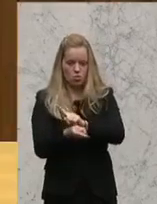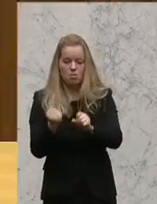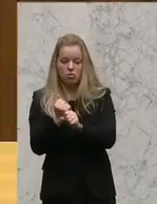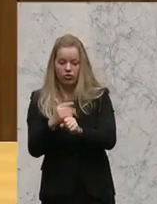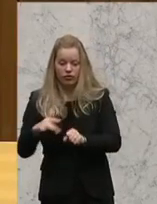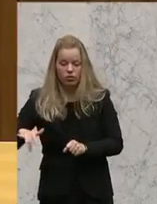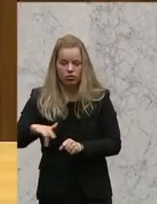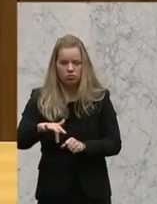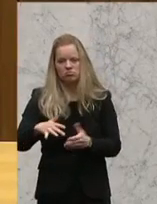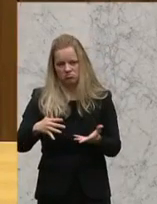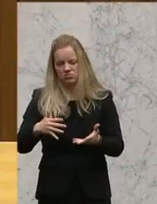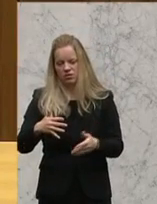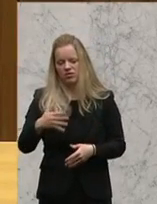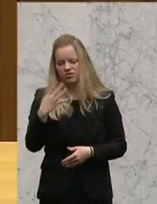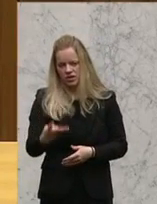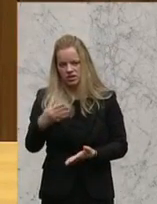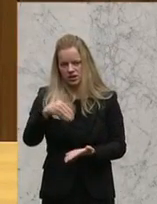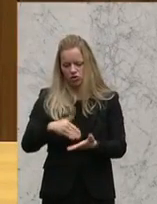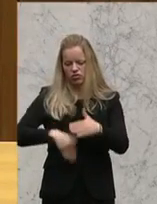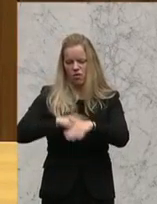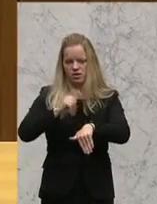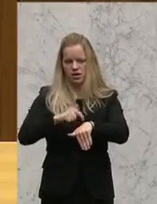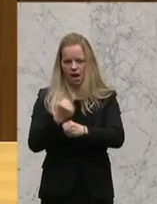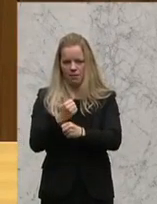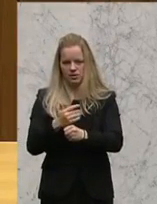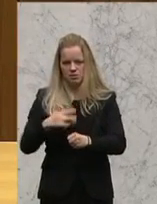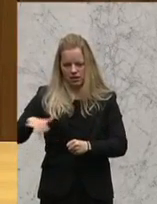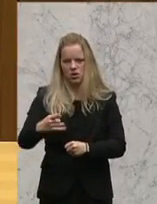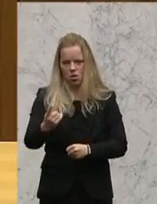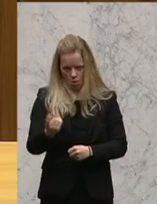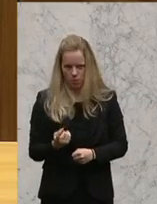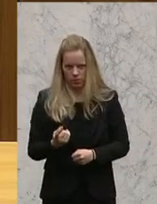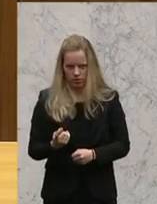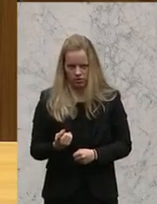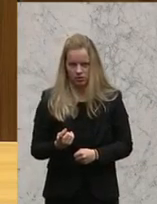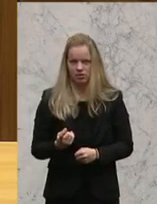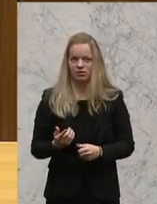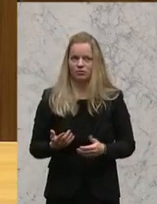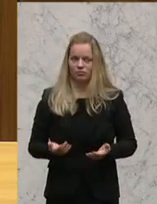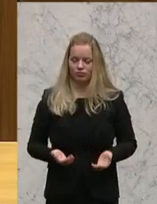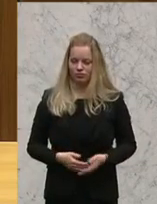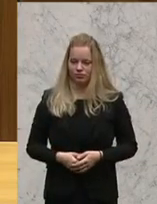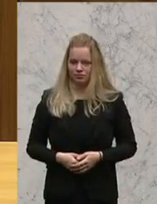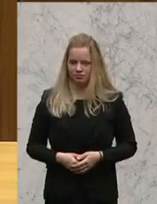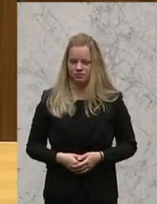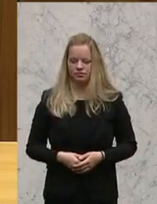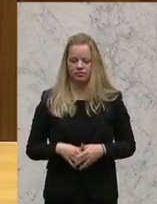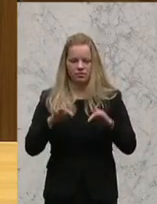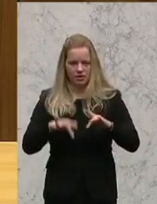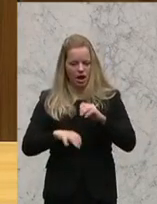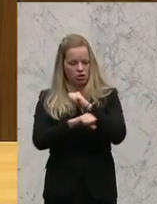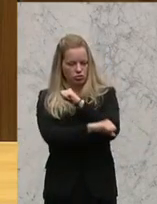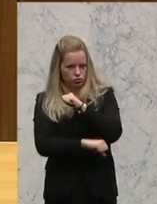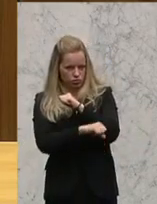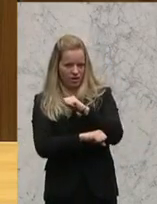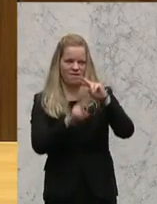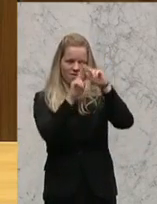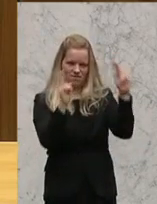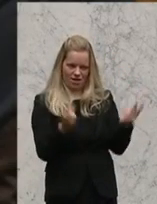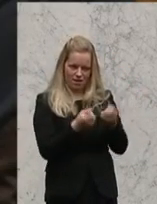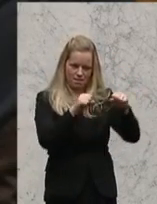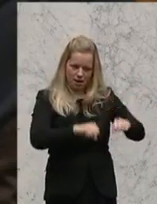weiteren 40.000 Vollzeitarbeitsplätzen haben. Und laut einer aktuellen Studie der Weltbank führt